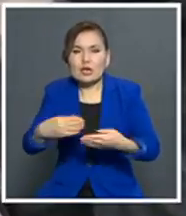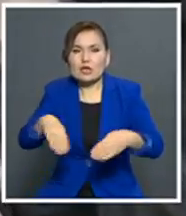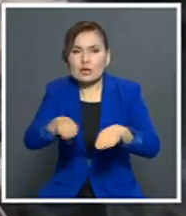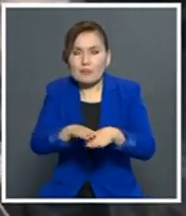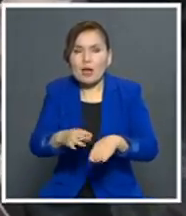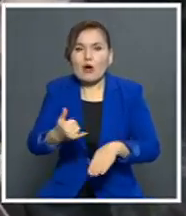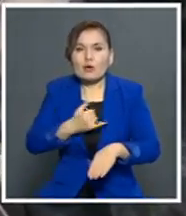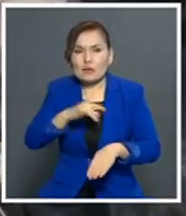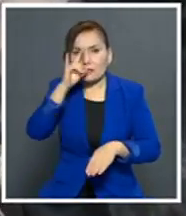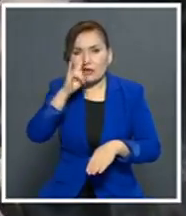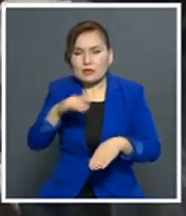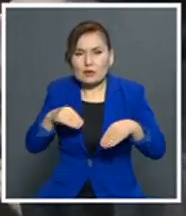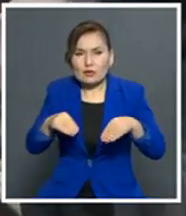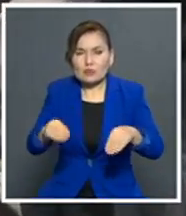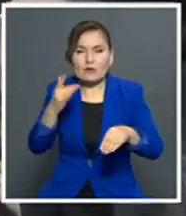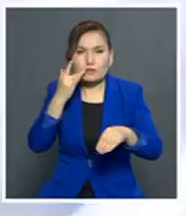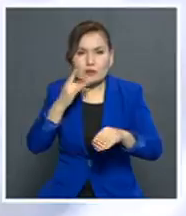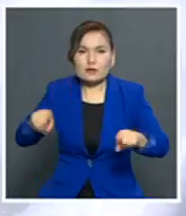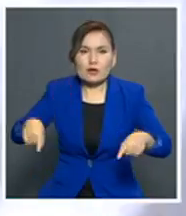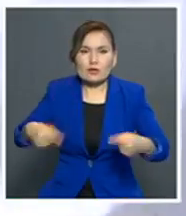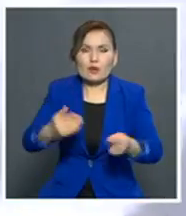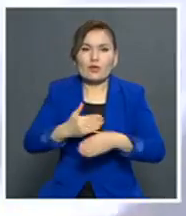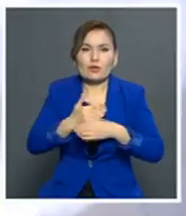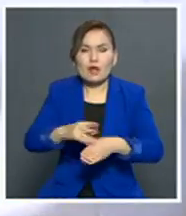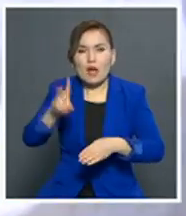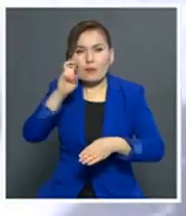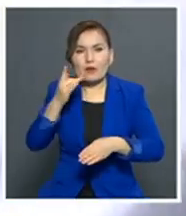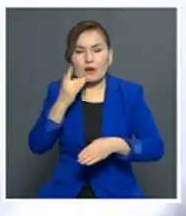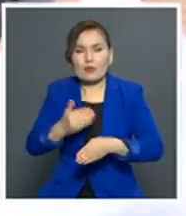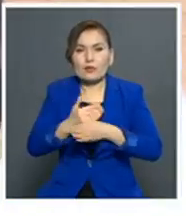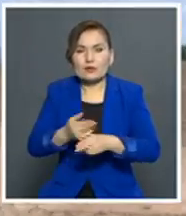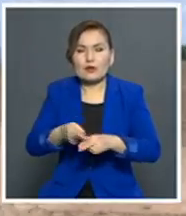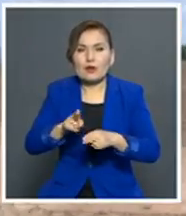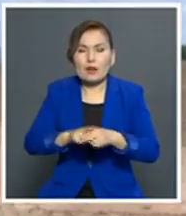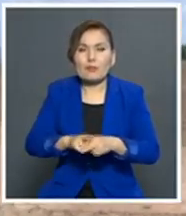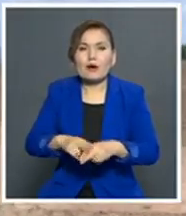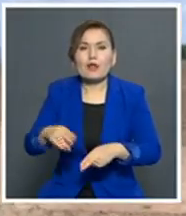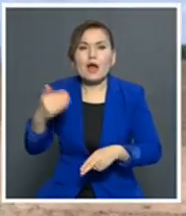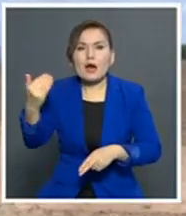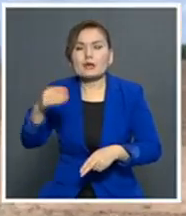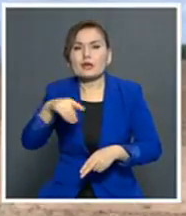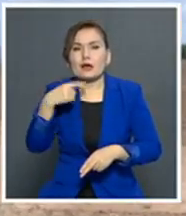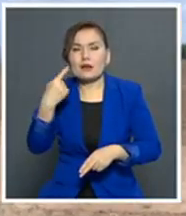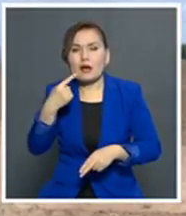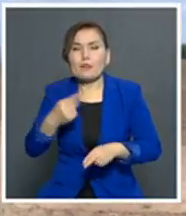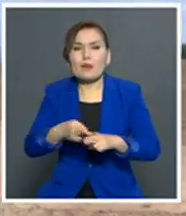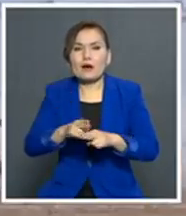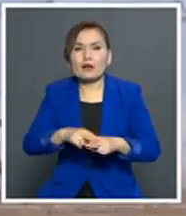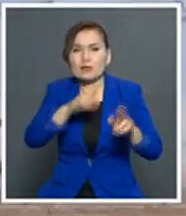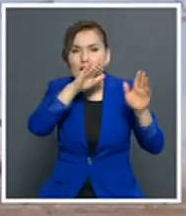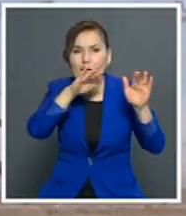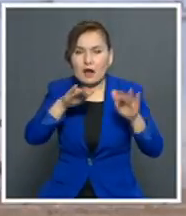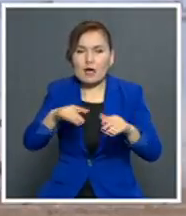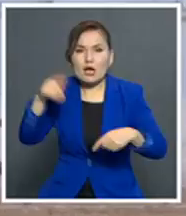тоқтамайды. Мемлекет қолдауы осыған мүмкіндік беріп отыр. Диқандар биыл қар көп жауып, ылғалдың мол түскенінде